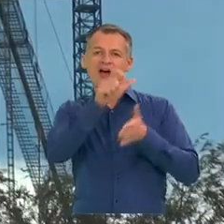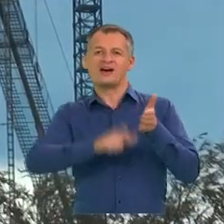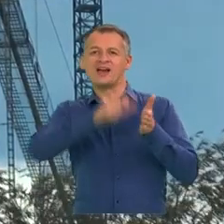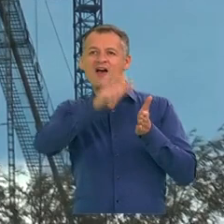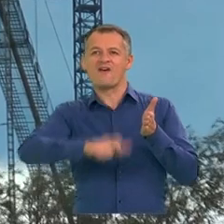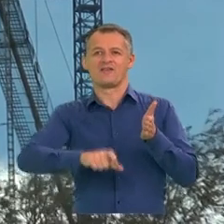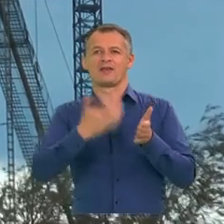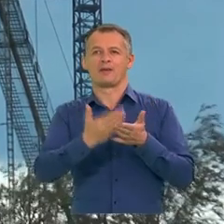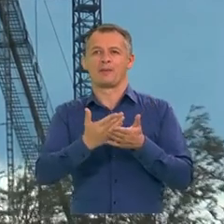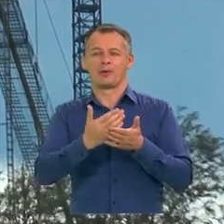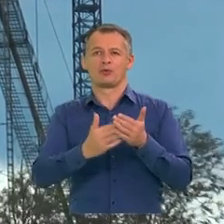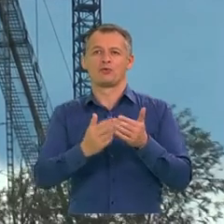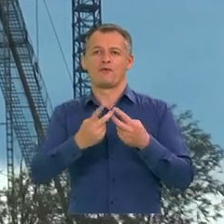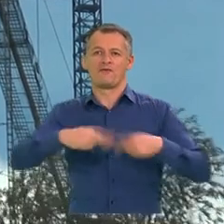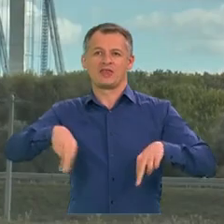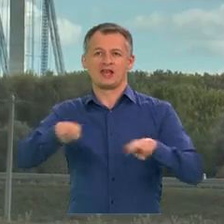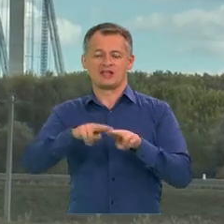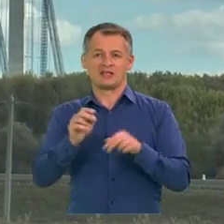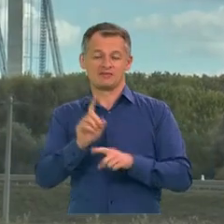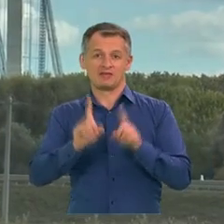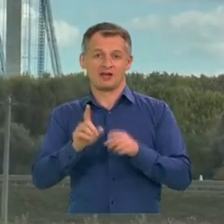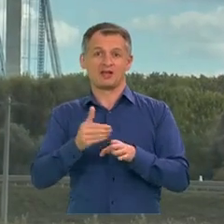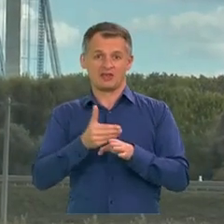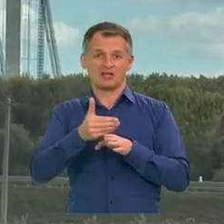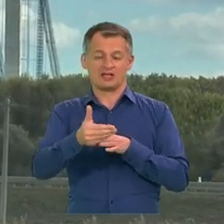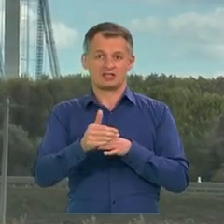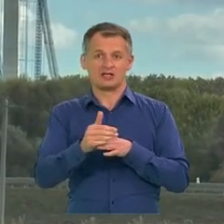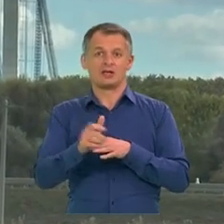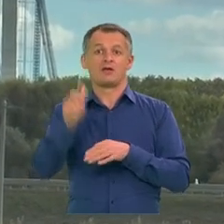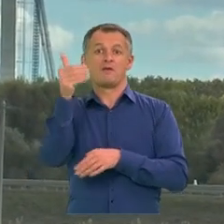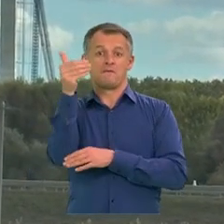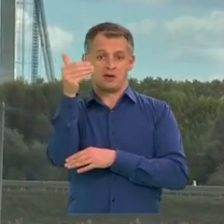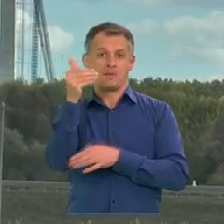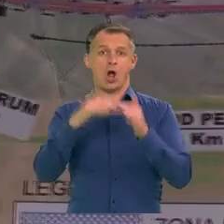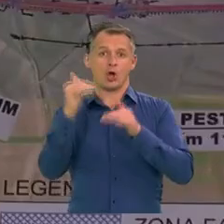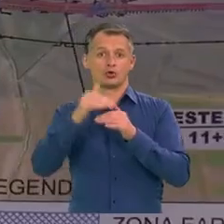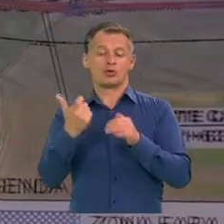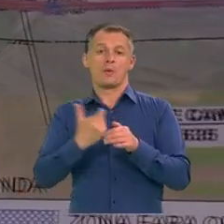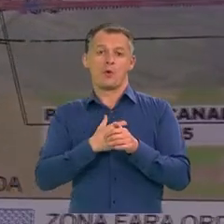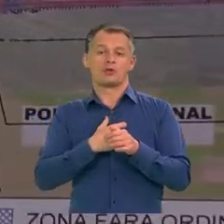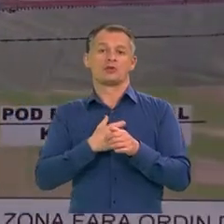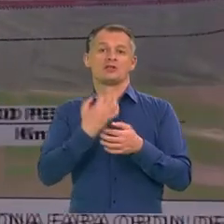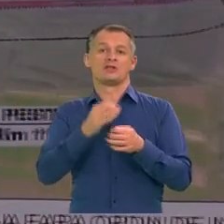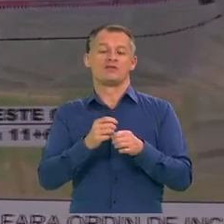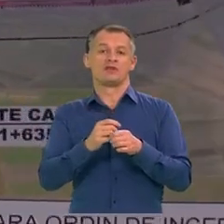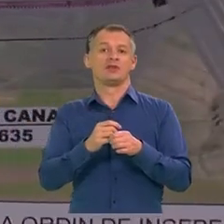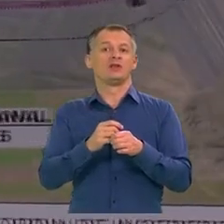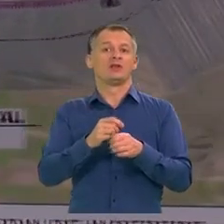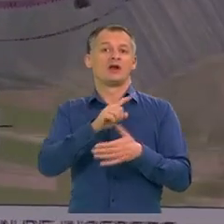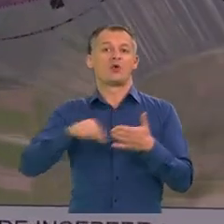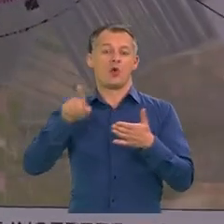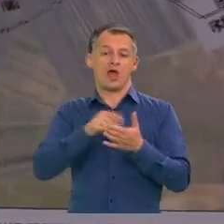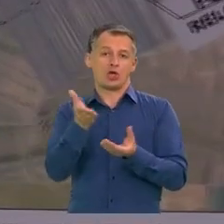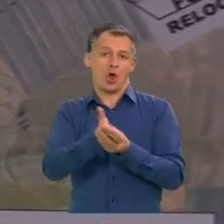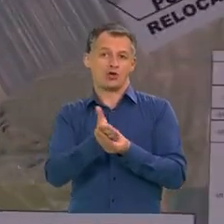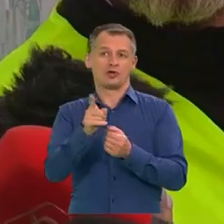Dacă lucrările vor întârzia nejustificat, constructorul riscă penalizări sau chiar rezilierea contractului. Vă rog să-l filmați, să-l pozați foarte